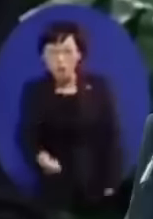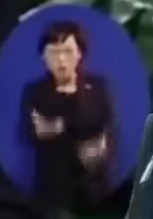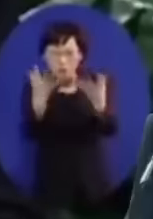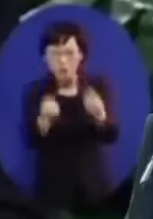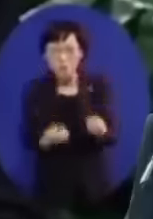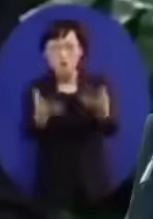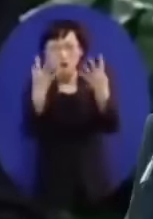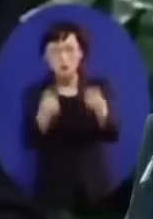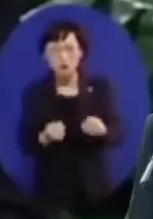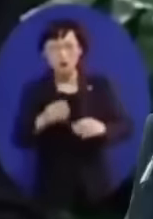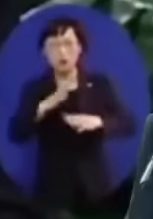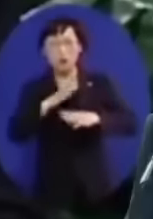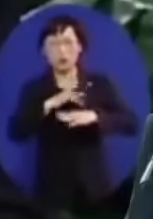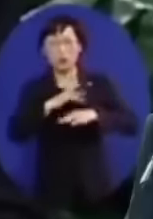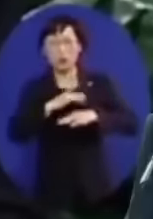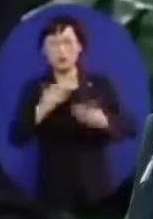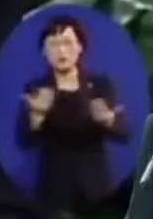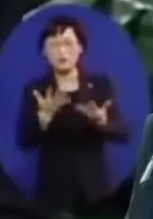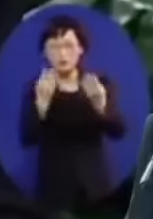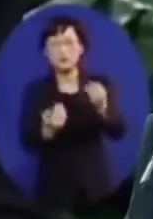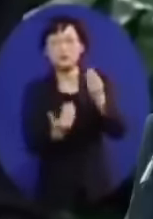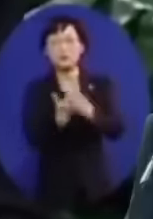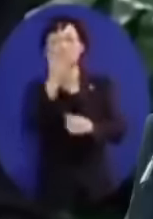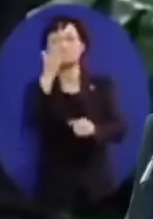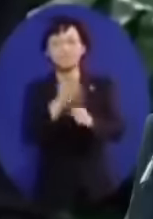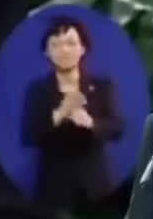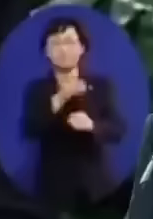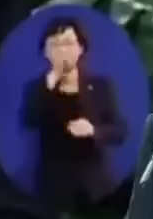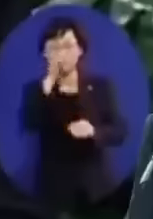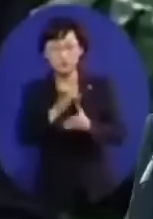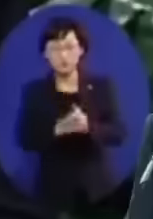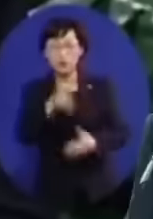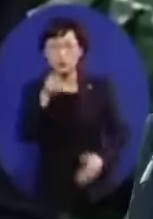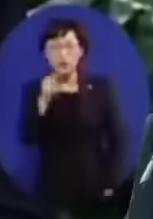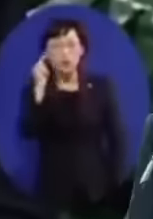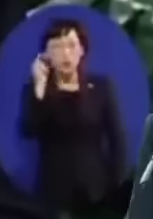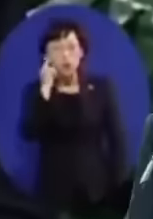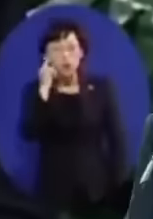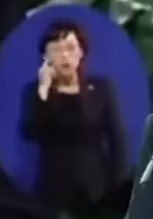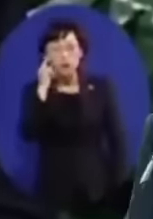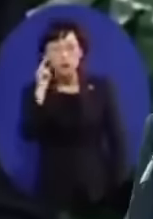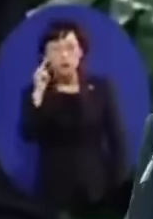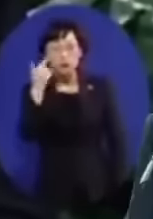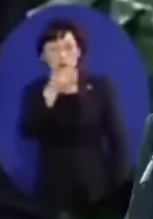어마어마하고 두려운 일들이 생기고 있는지 모릅니다. 그건 왜 그렇습니까?